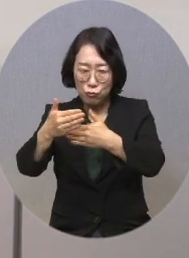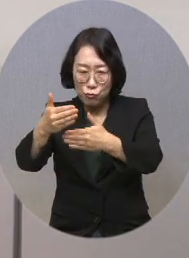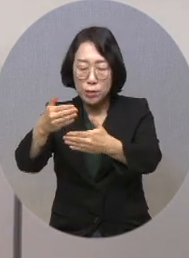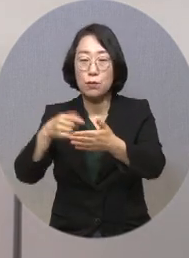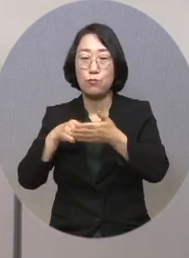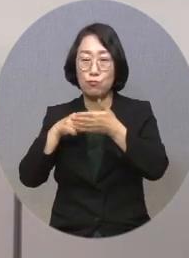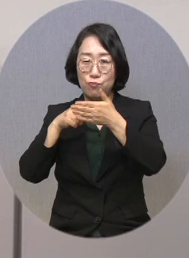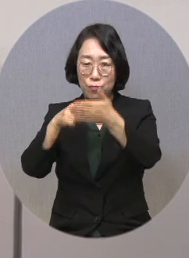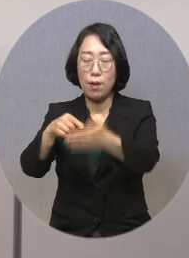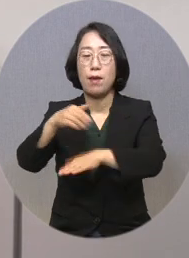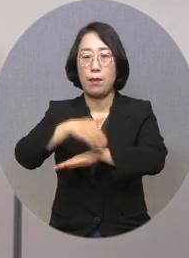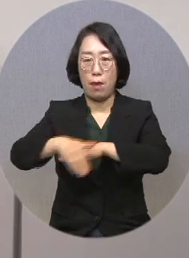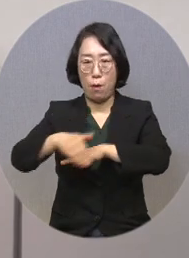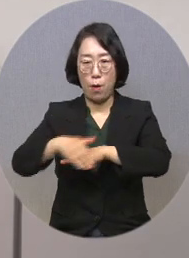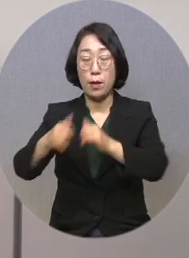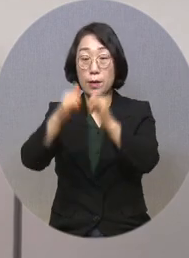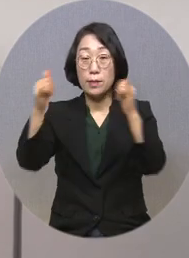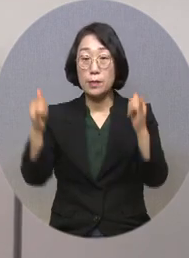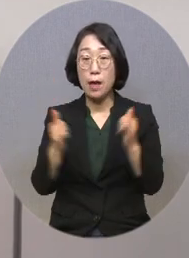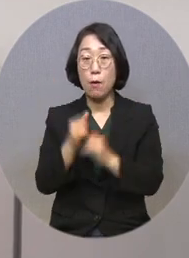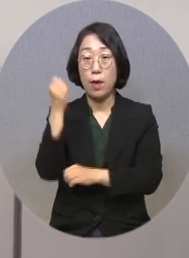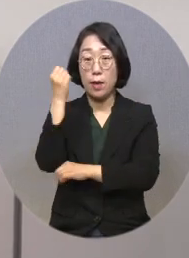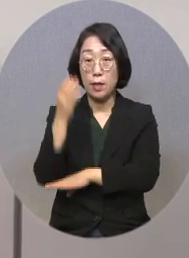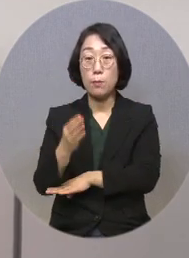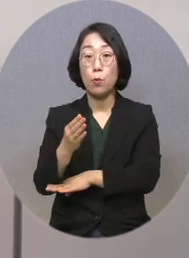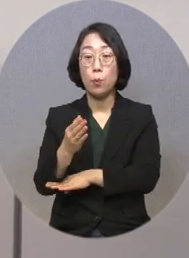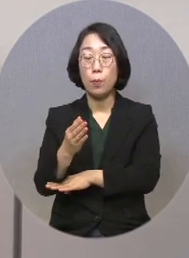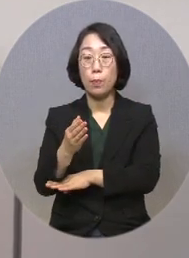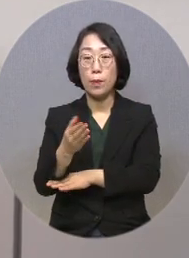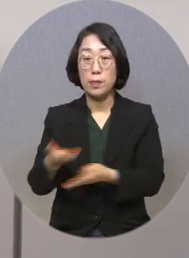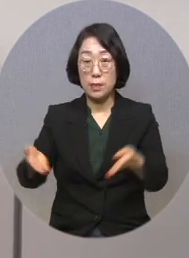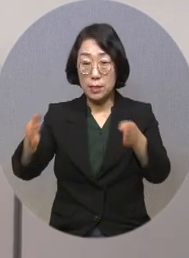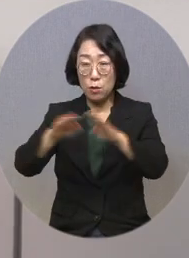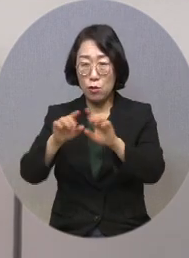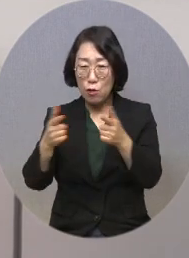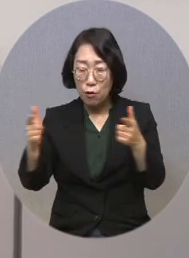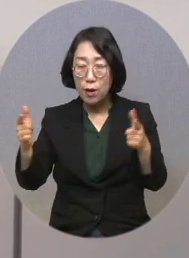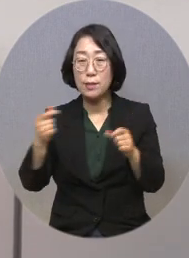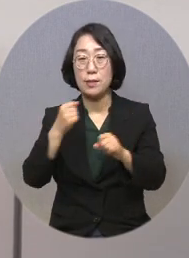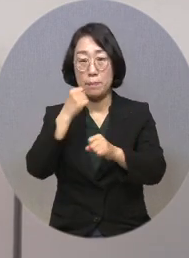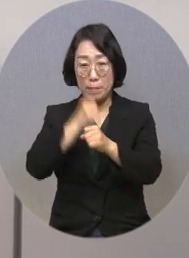이와 맞물려 사회 기반 시설을 확충해서 도심 재개발